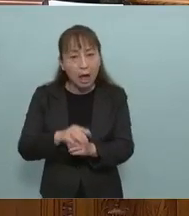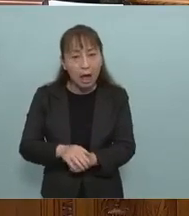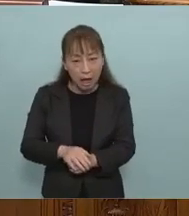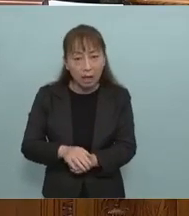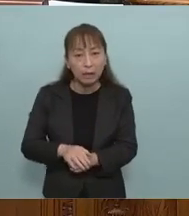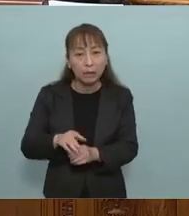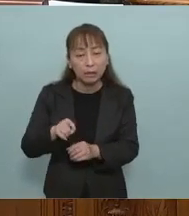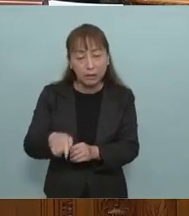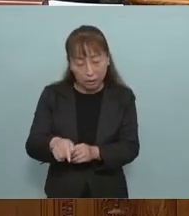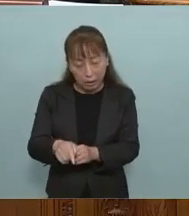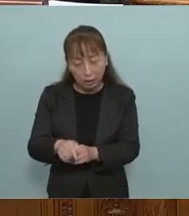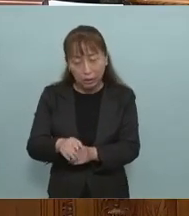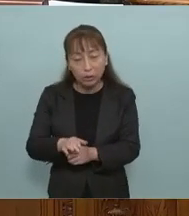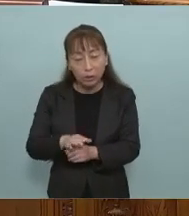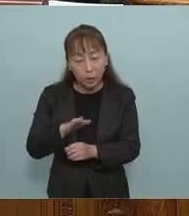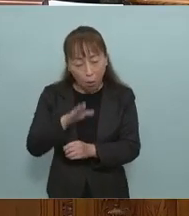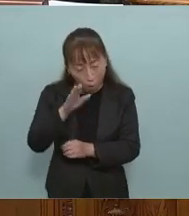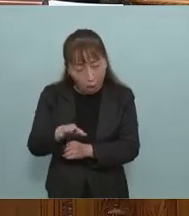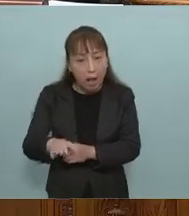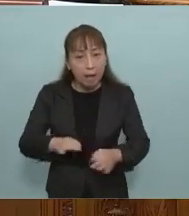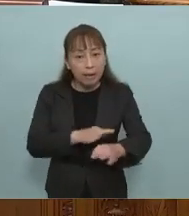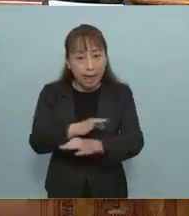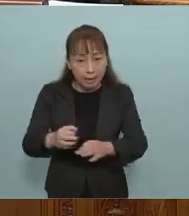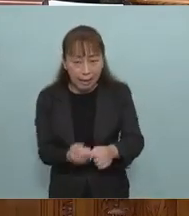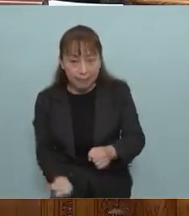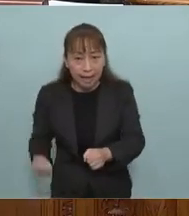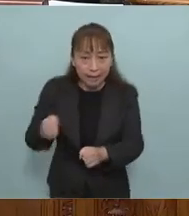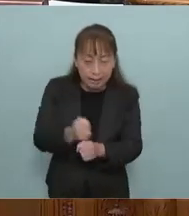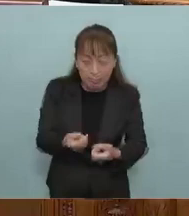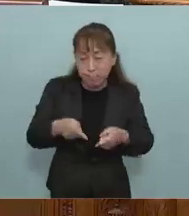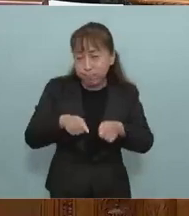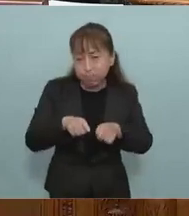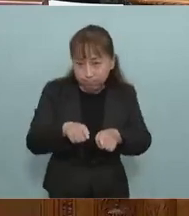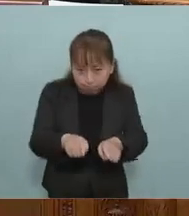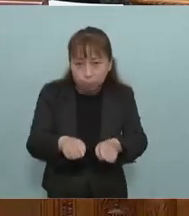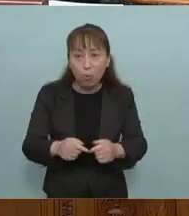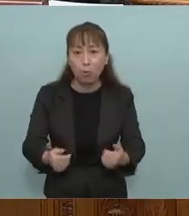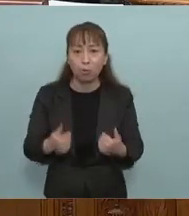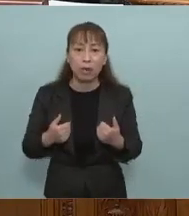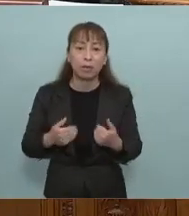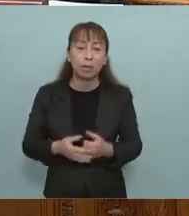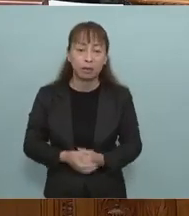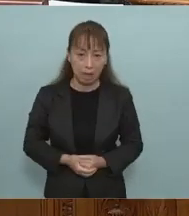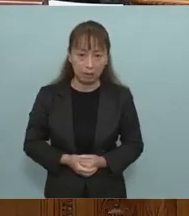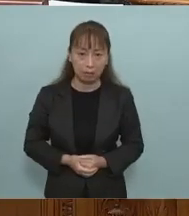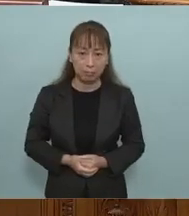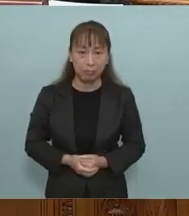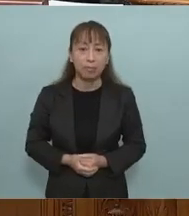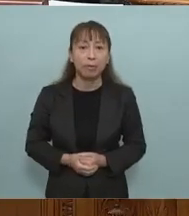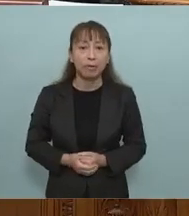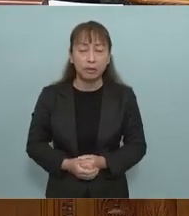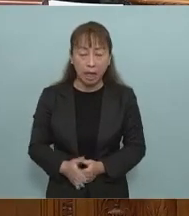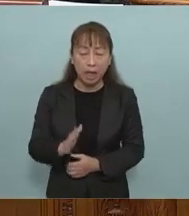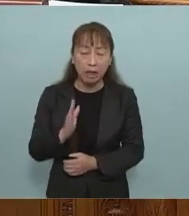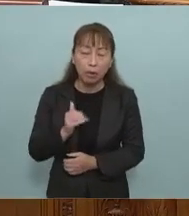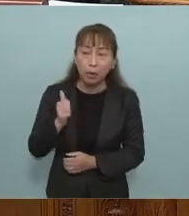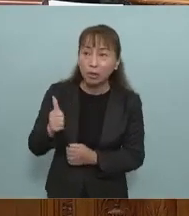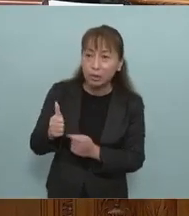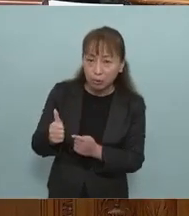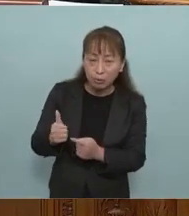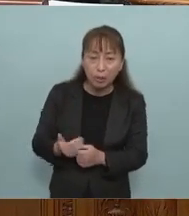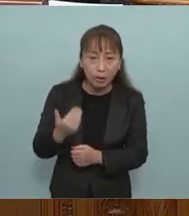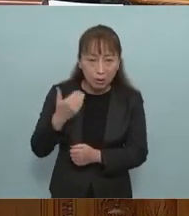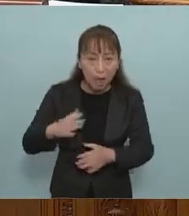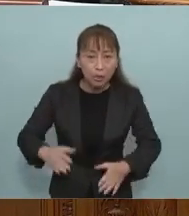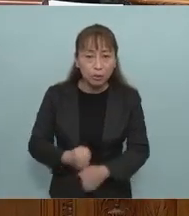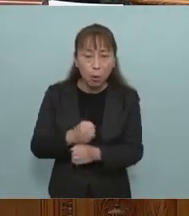済再生に向けた対策を大胆に講じなければなりません。その上で、総理は先般、総合